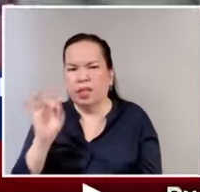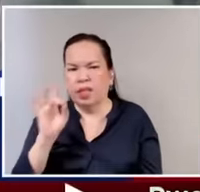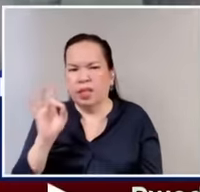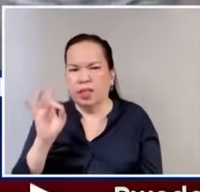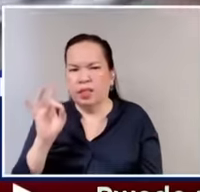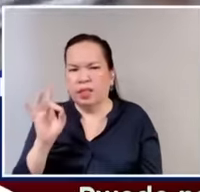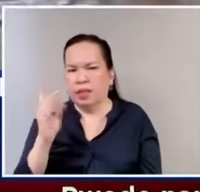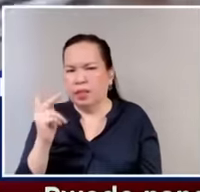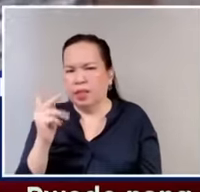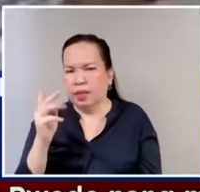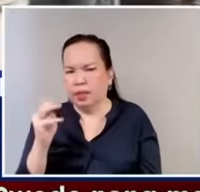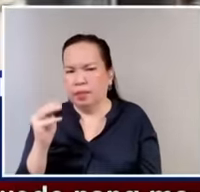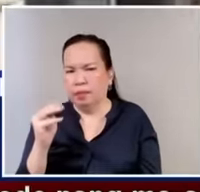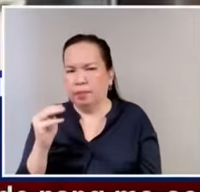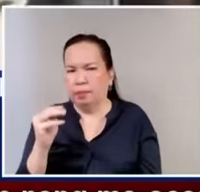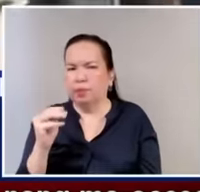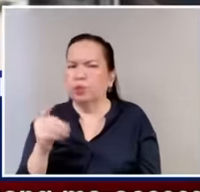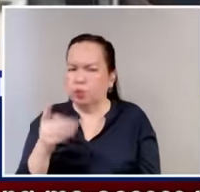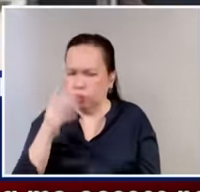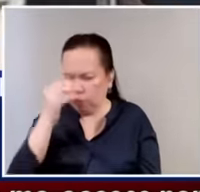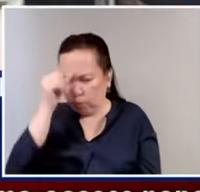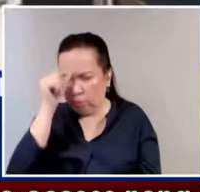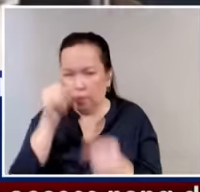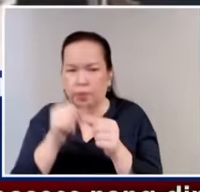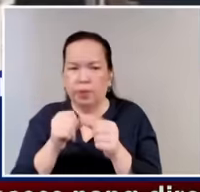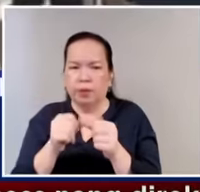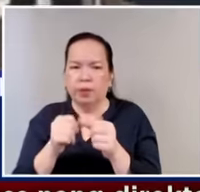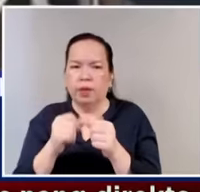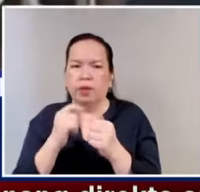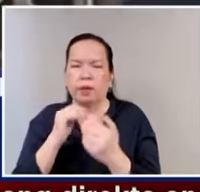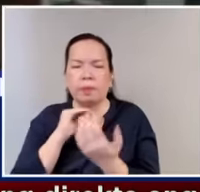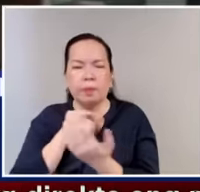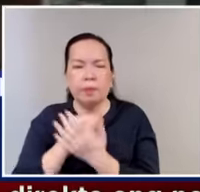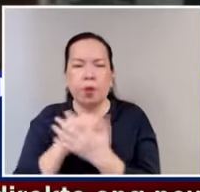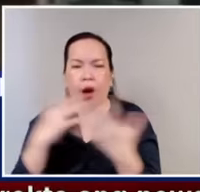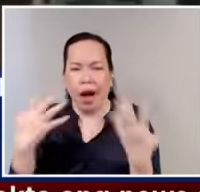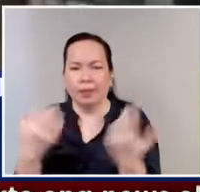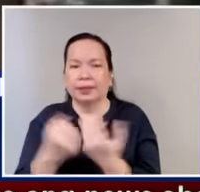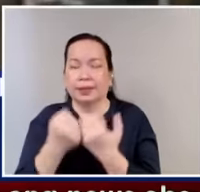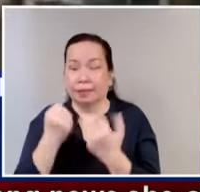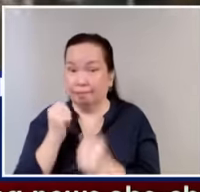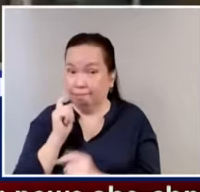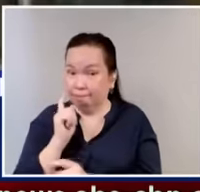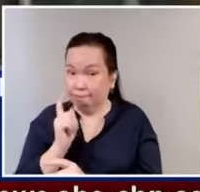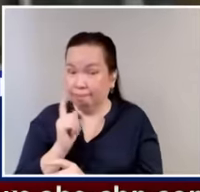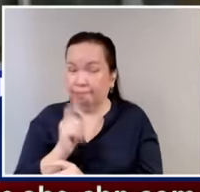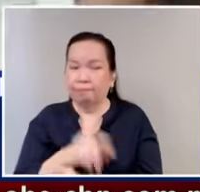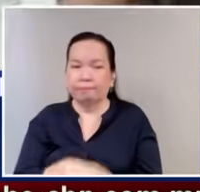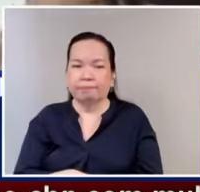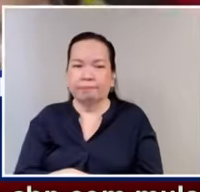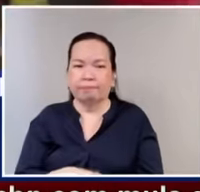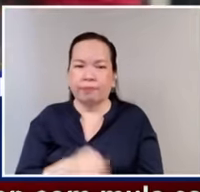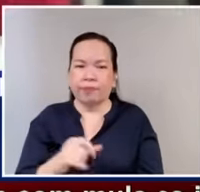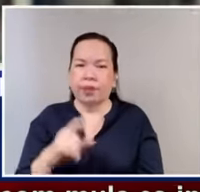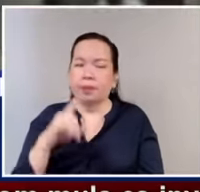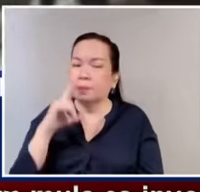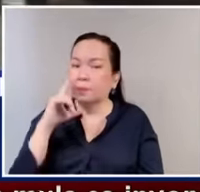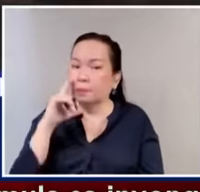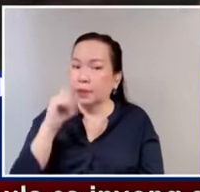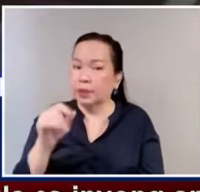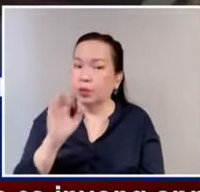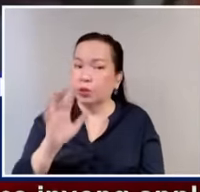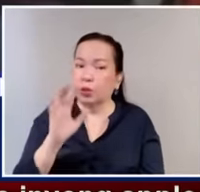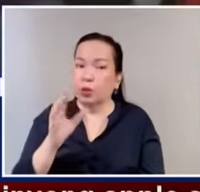niyo po yung alituntunin sa speed. Makakaiwas po kayo sa aksidente. Mm-hmm. Yung pong bilis ng sasakyan ay talaga yun